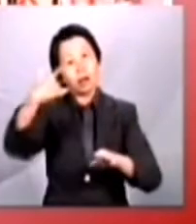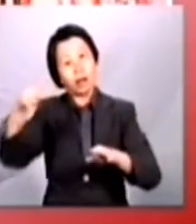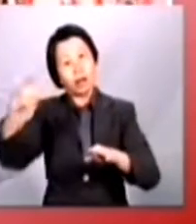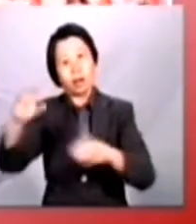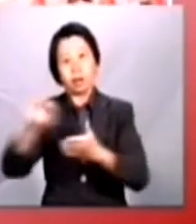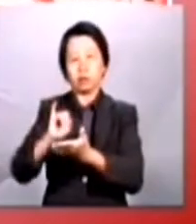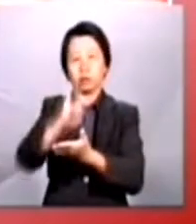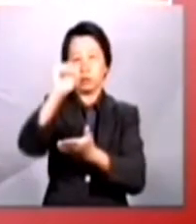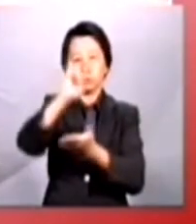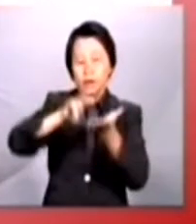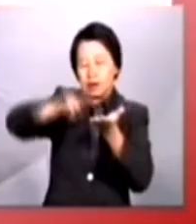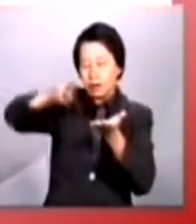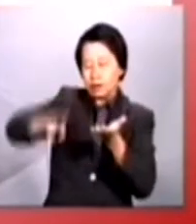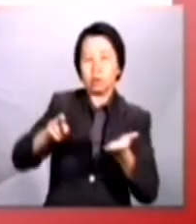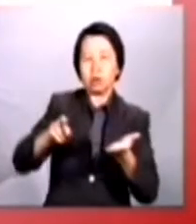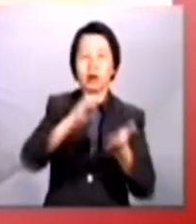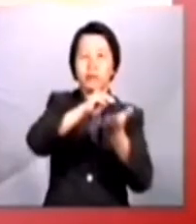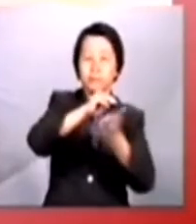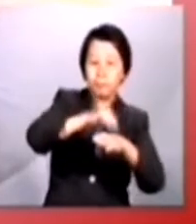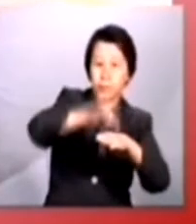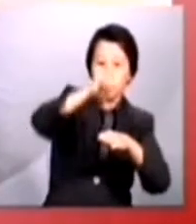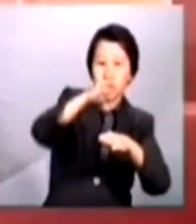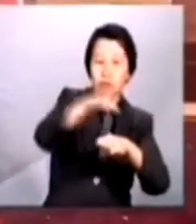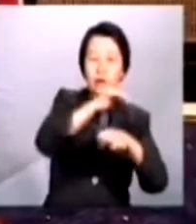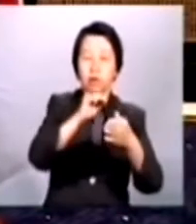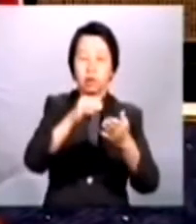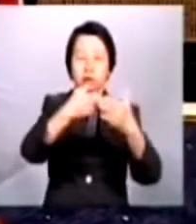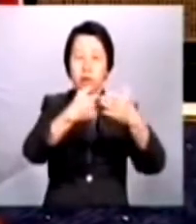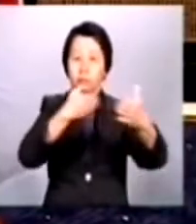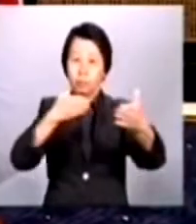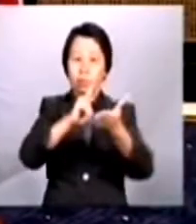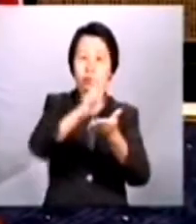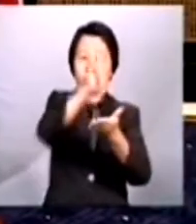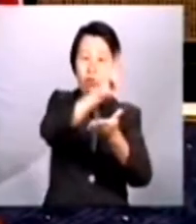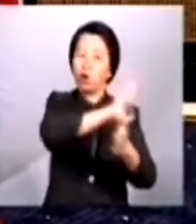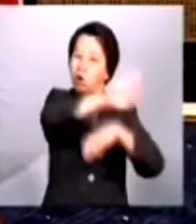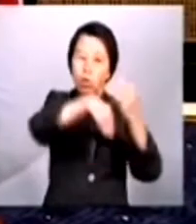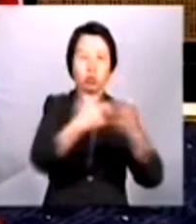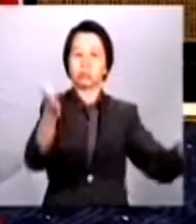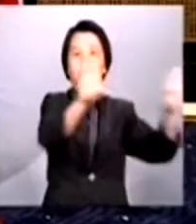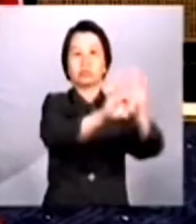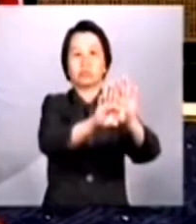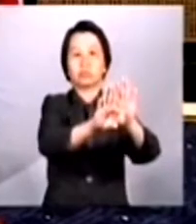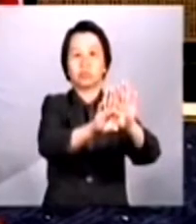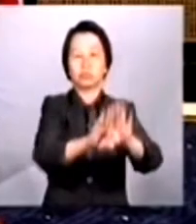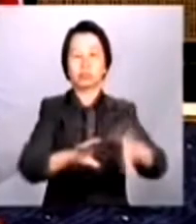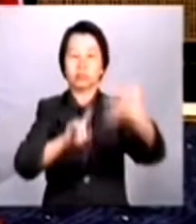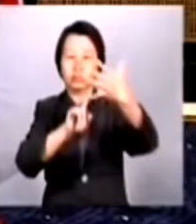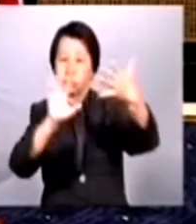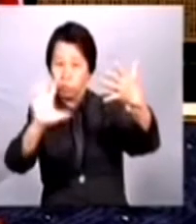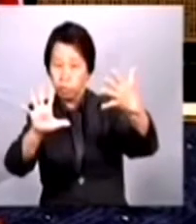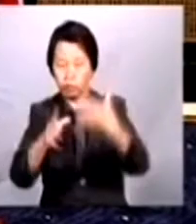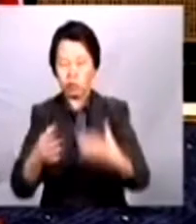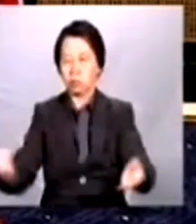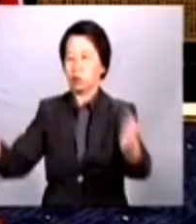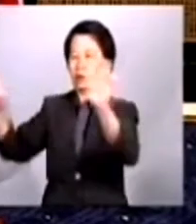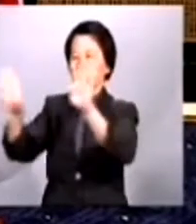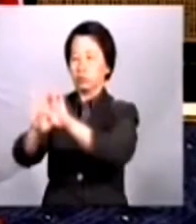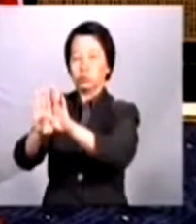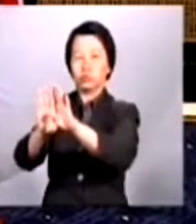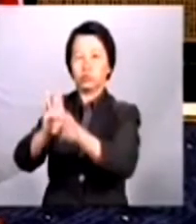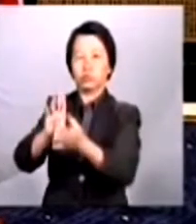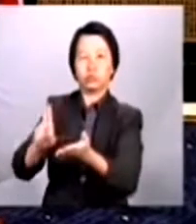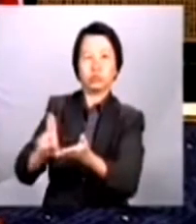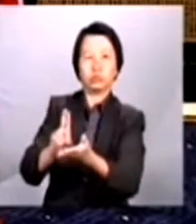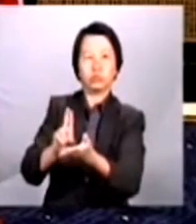institusi pendidikan rendah menengah dan perahu ST kelima ilah penutupan